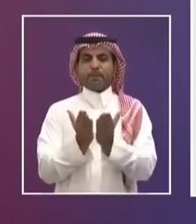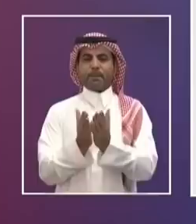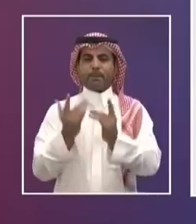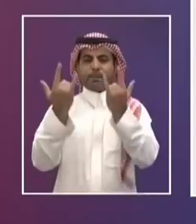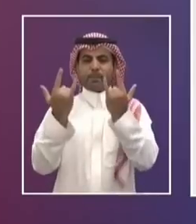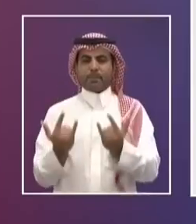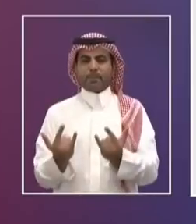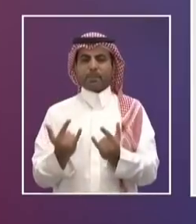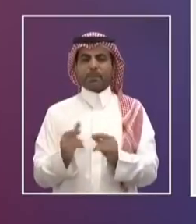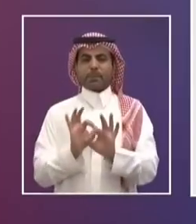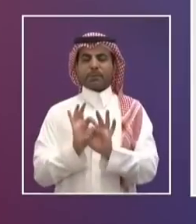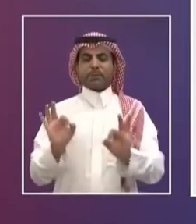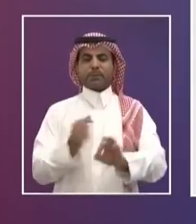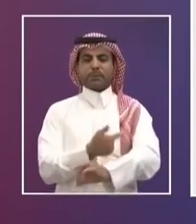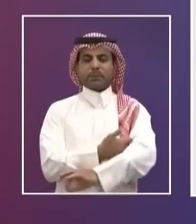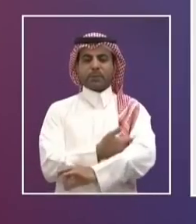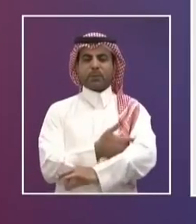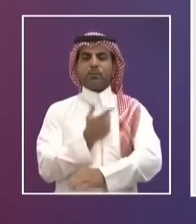بالشكل الصحي